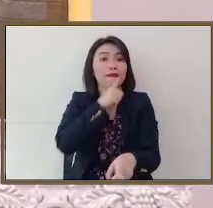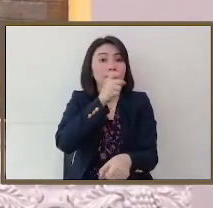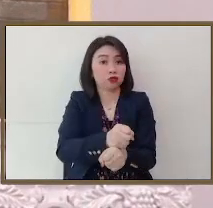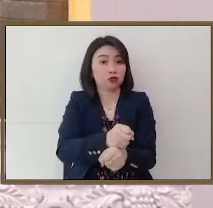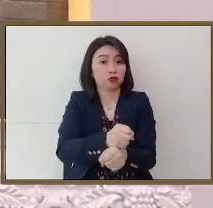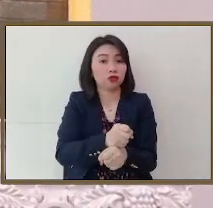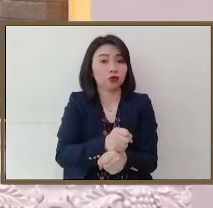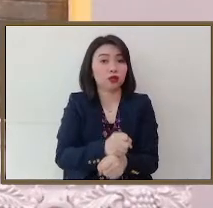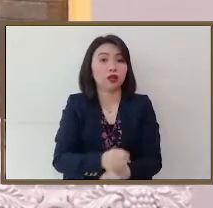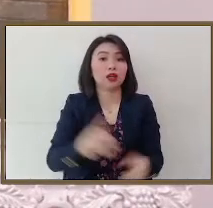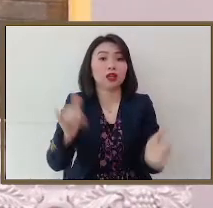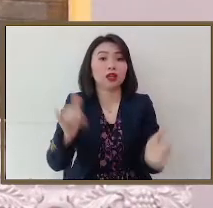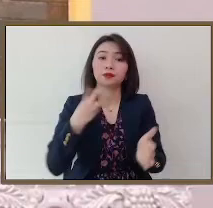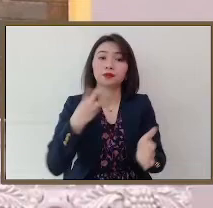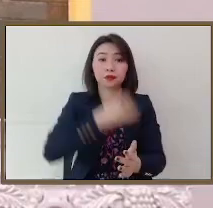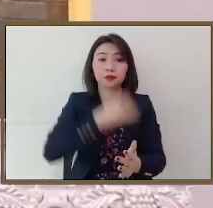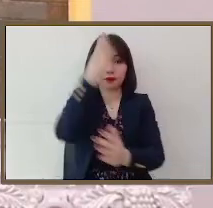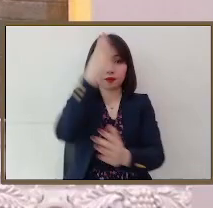one of my